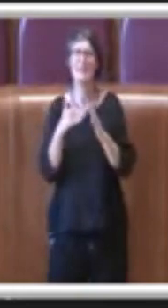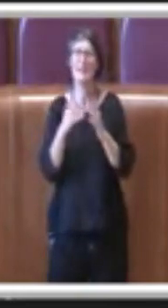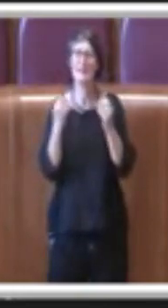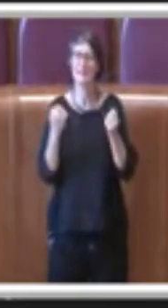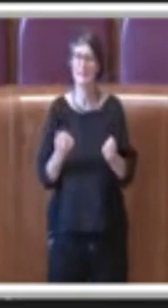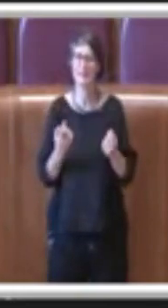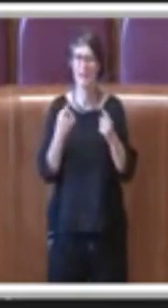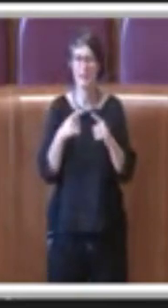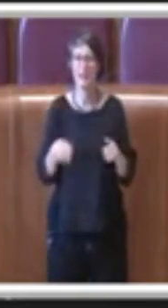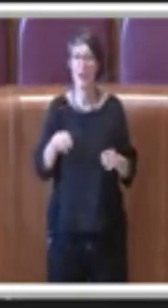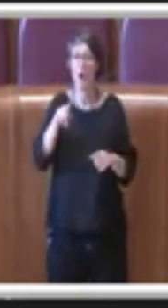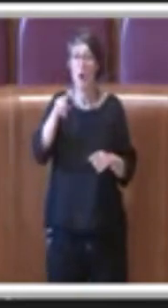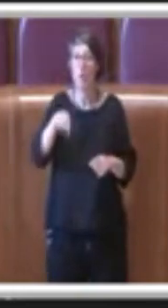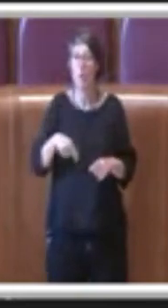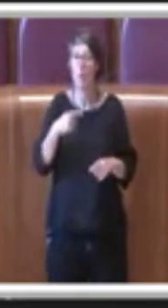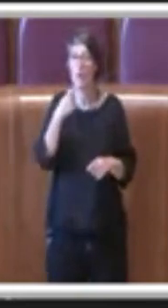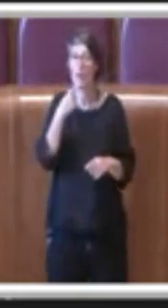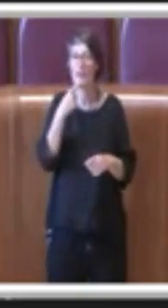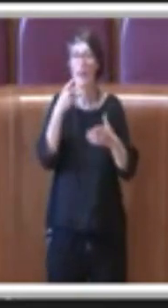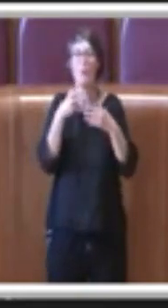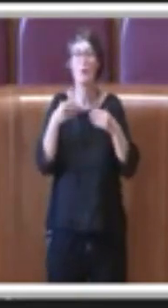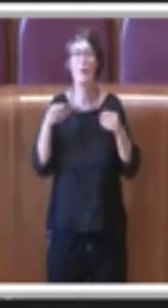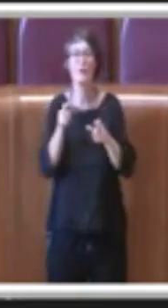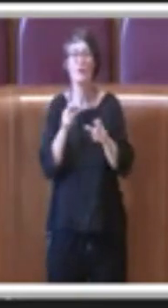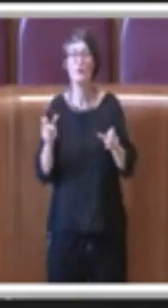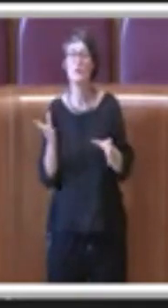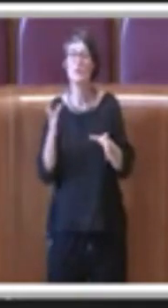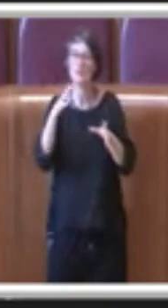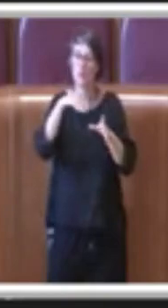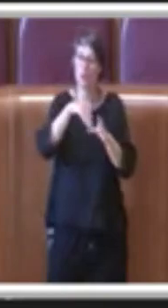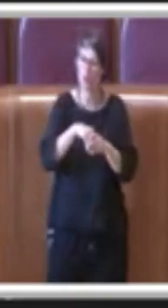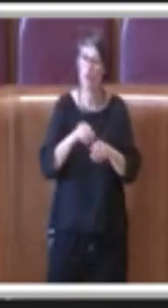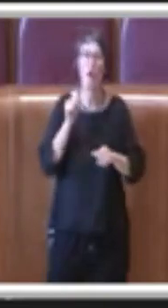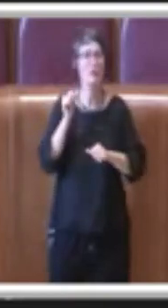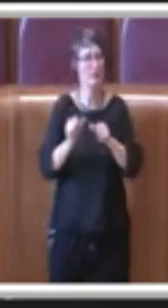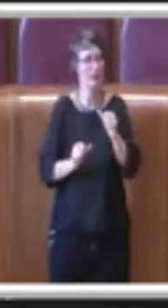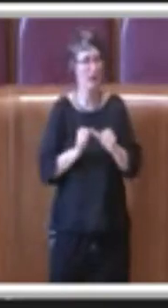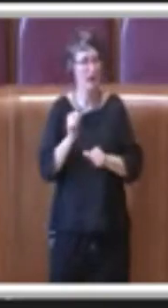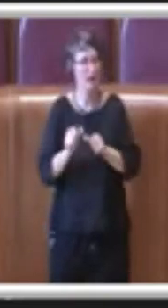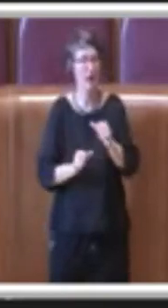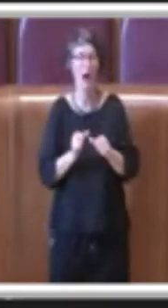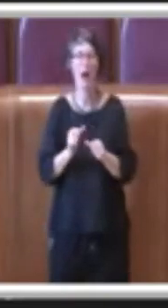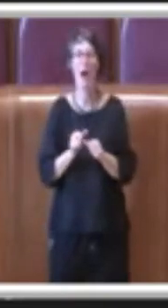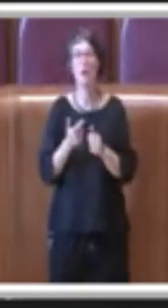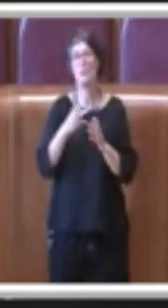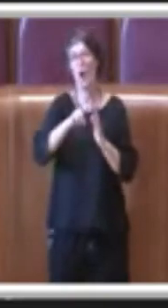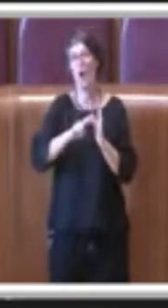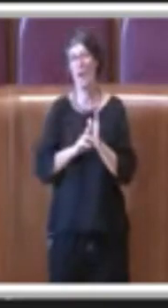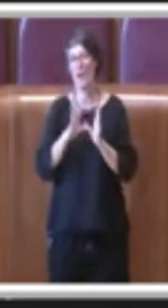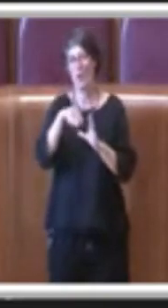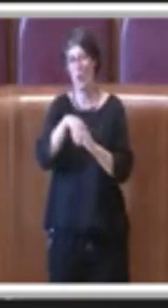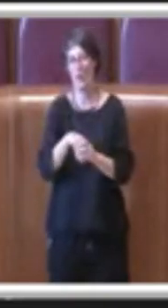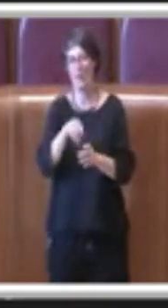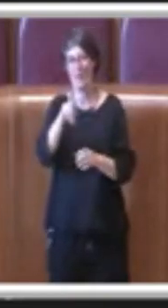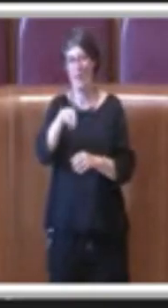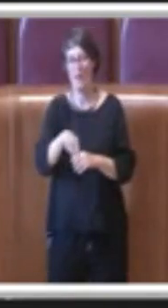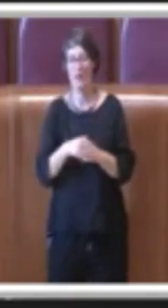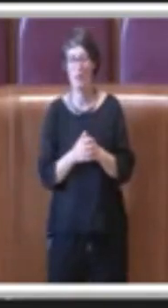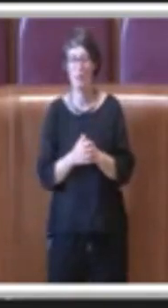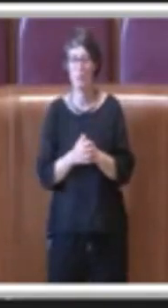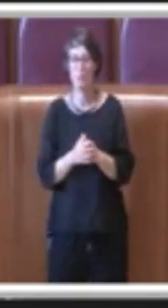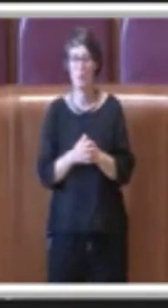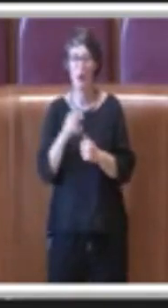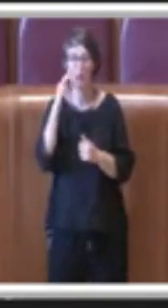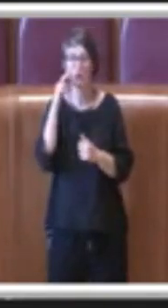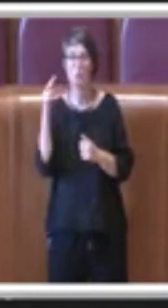che sono coinvolte e tutta la regolamentazione interna. Dal punto di vista socioculturale, come accennavo prima, tende a promuovere